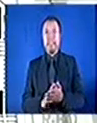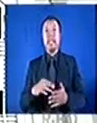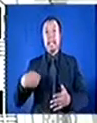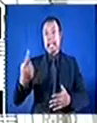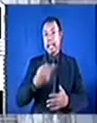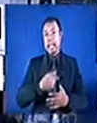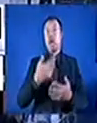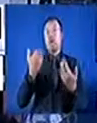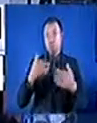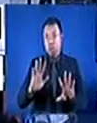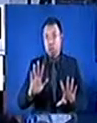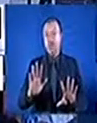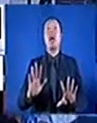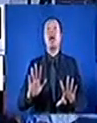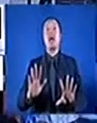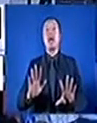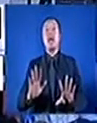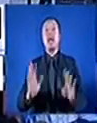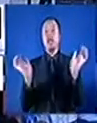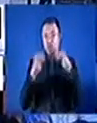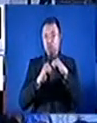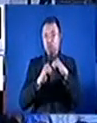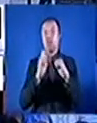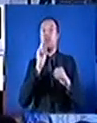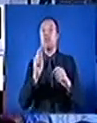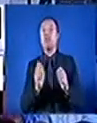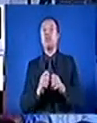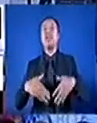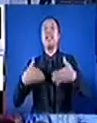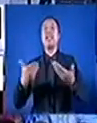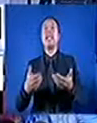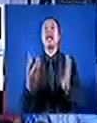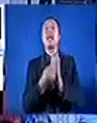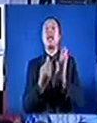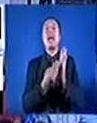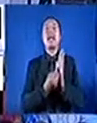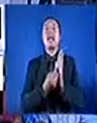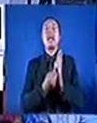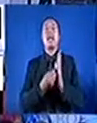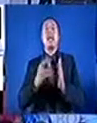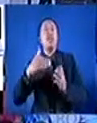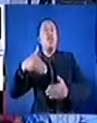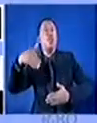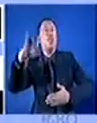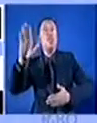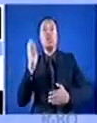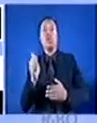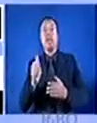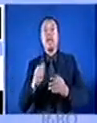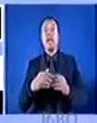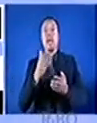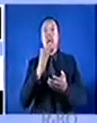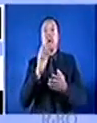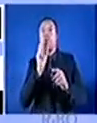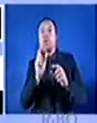kita sudah sepakat untuk menyediakan dana abadi riset di samping dana